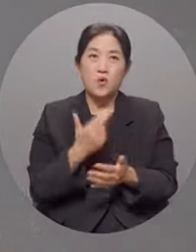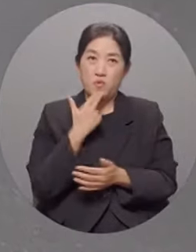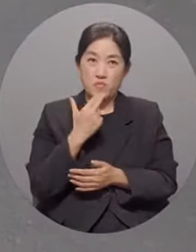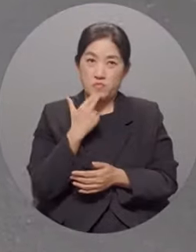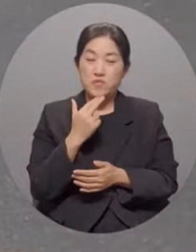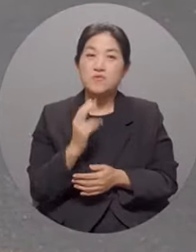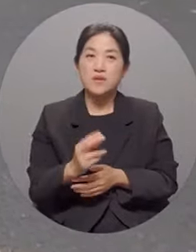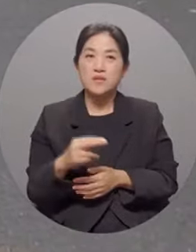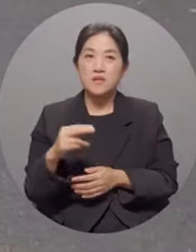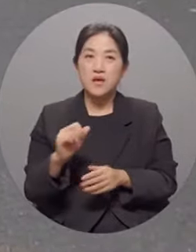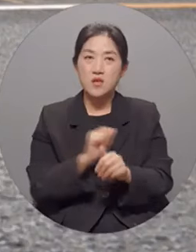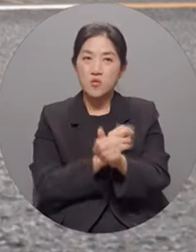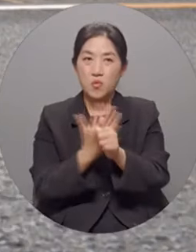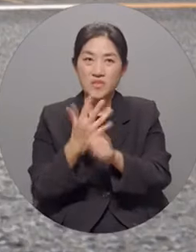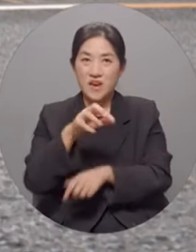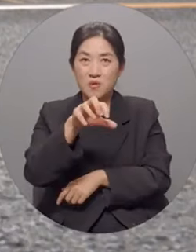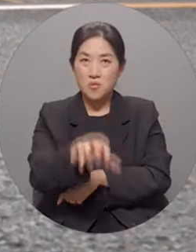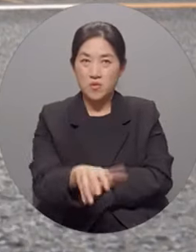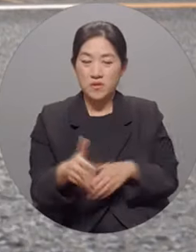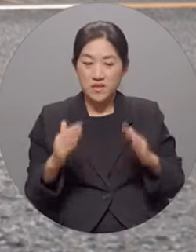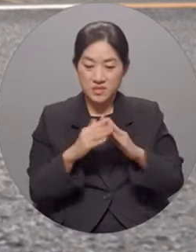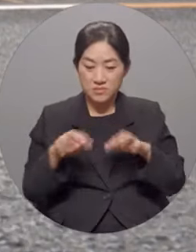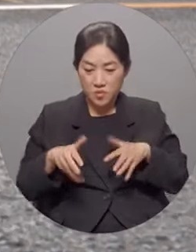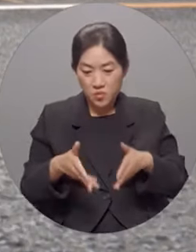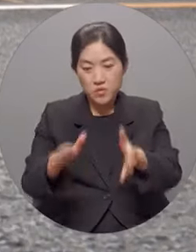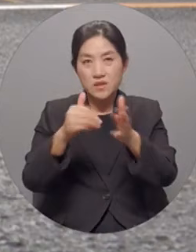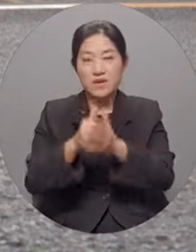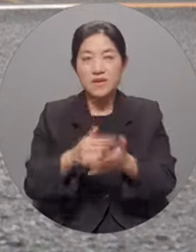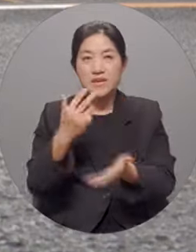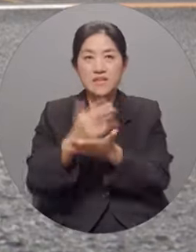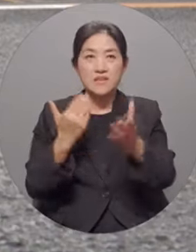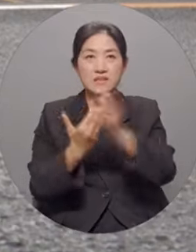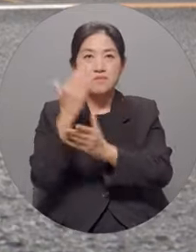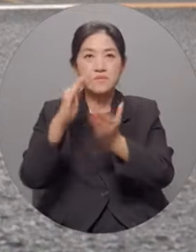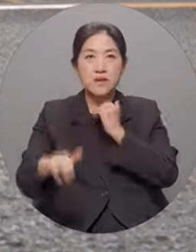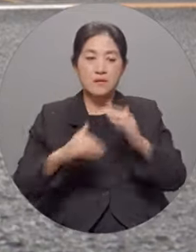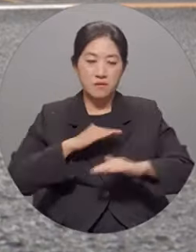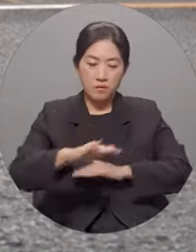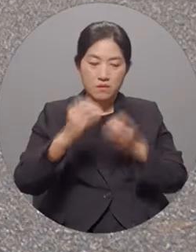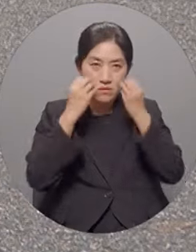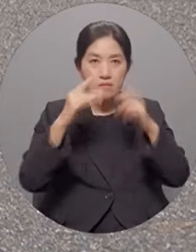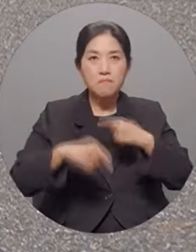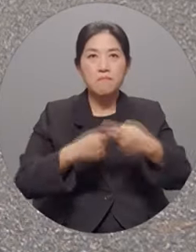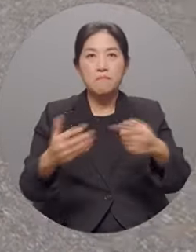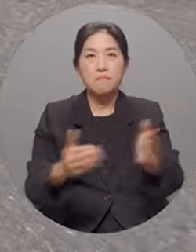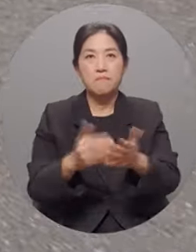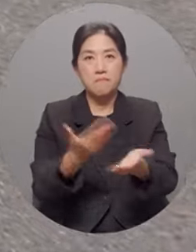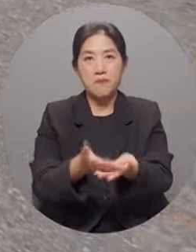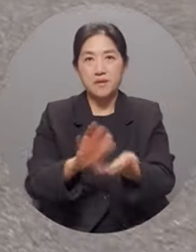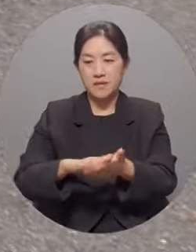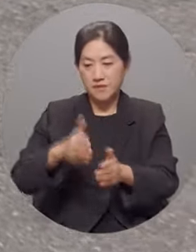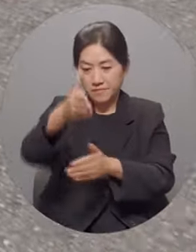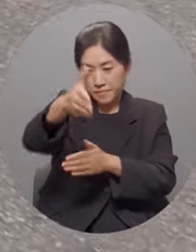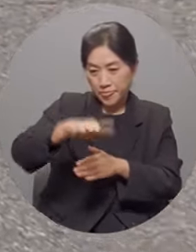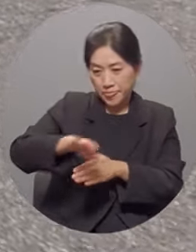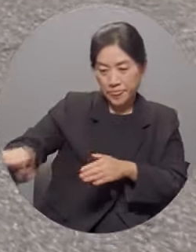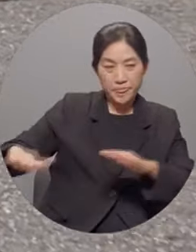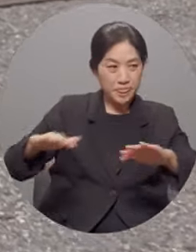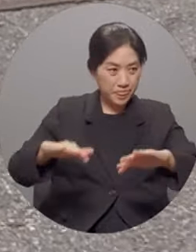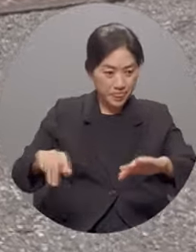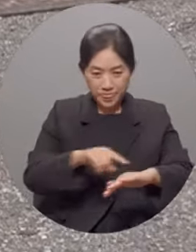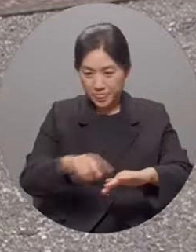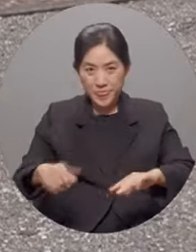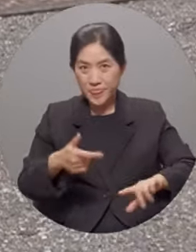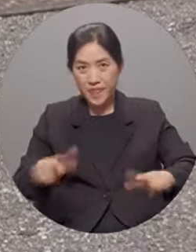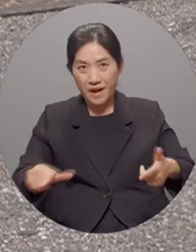않는 동작구의 주택가 도로도 이태원 참사 이후 옷을 갈아입었습니다. 이쪽 도로의 표면과 비교를 했을 때